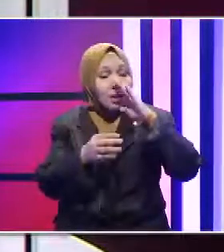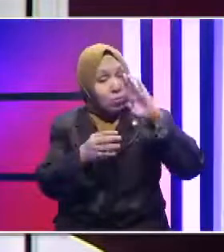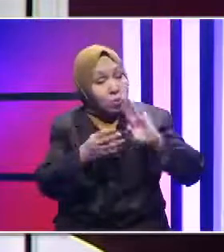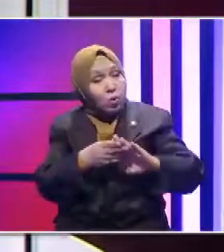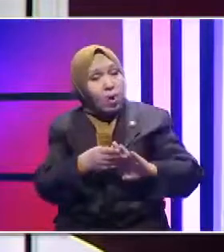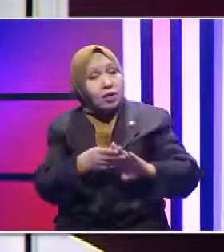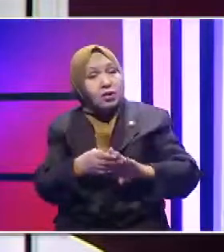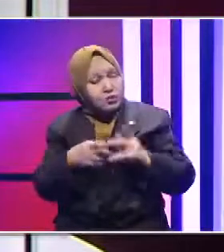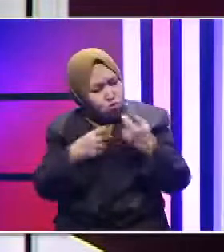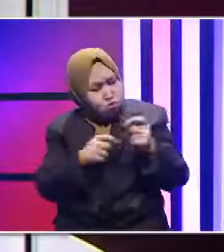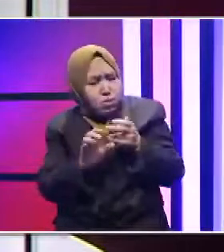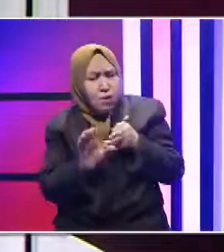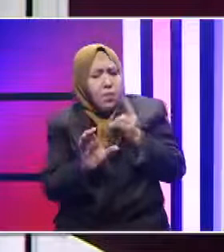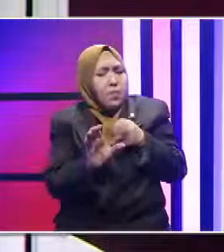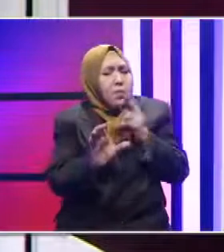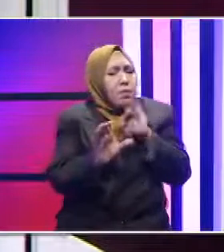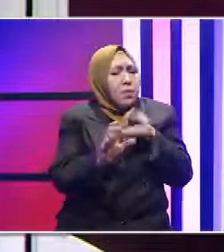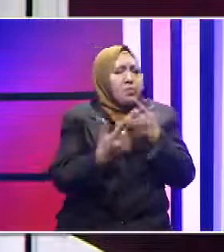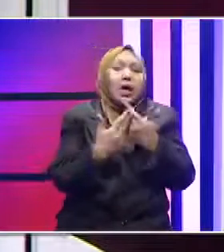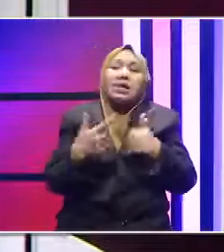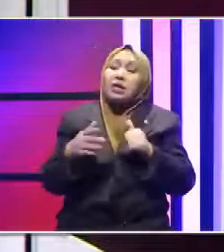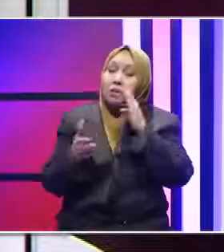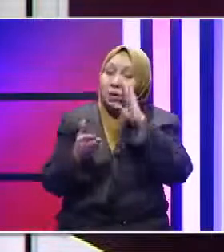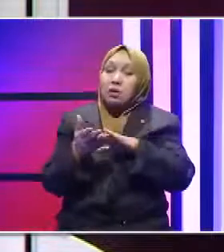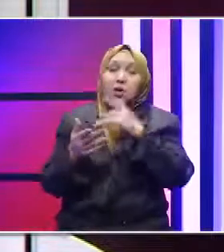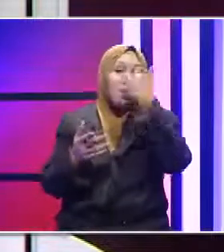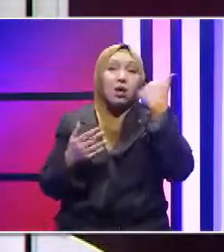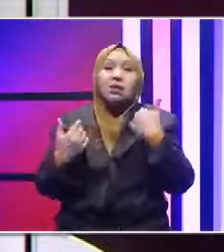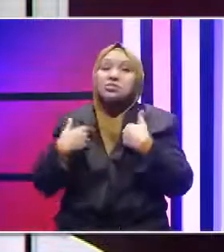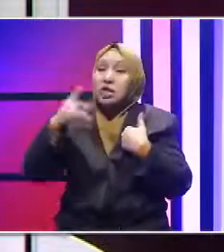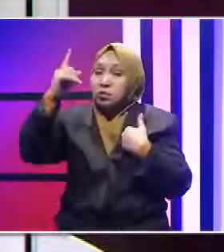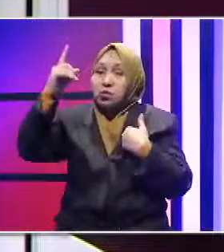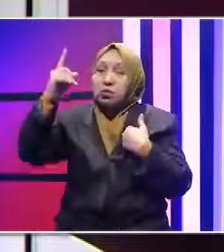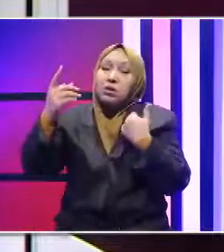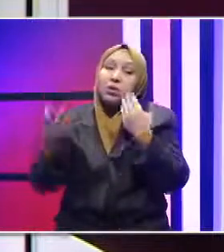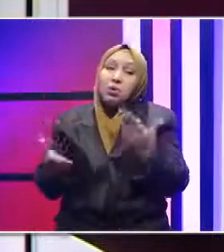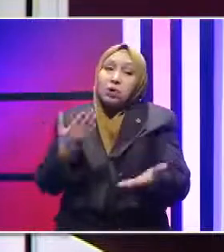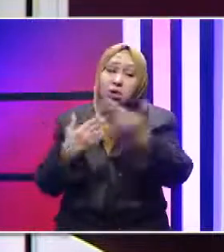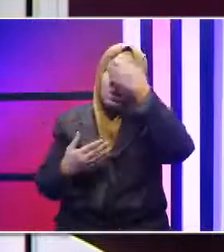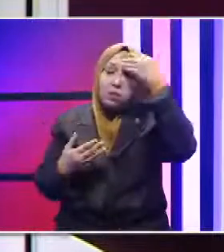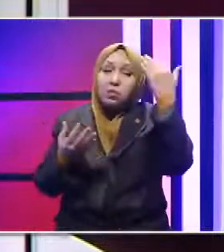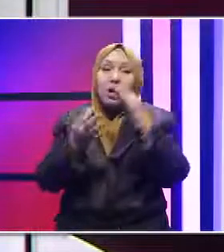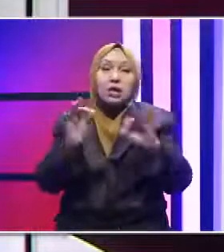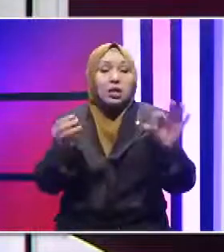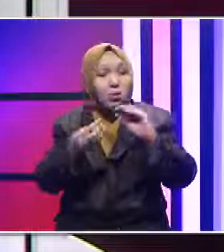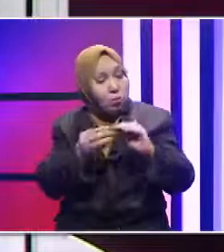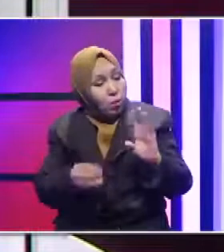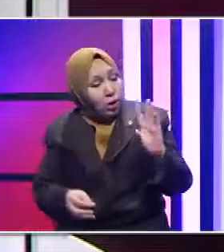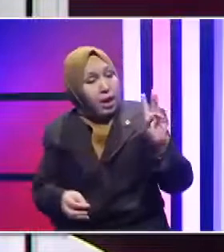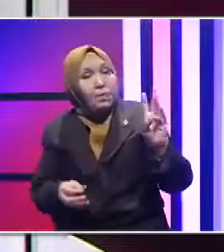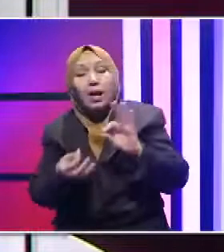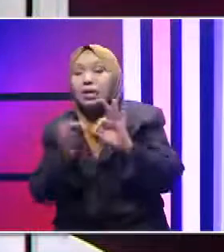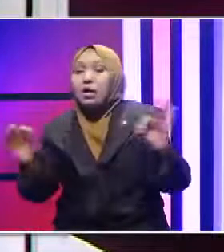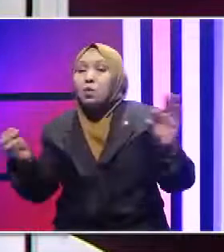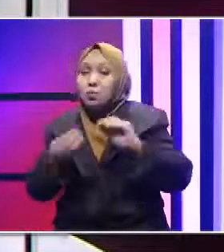maksudnya cuba lari daripada keburukan, kerana ada satu, Ustaz. Ya. Dia mungkin terlupa ayat nombor 6, ayat nombor